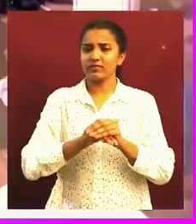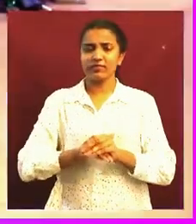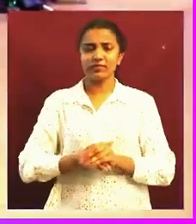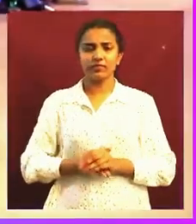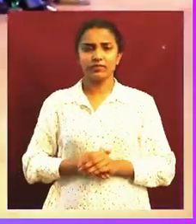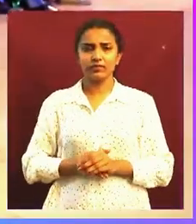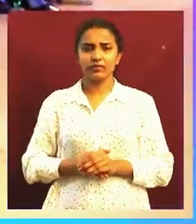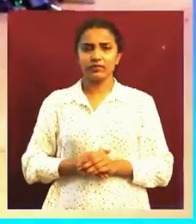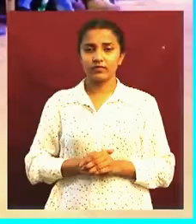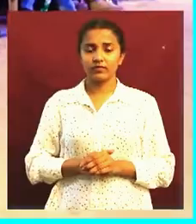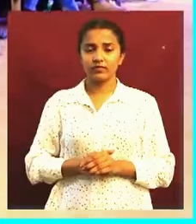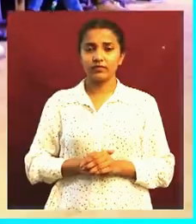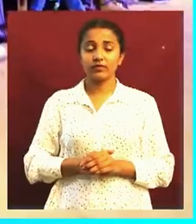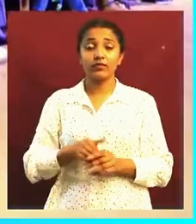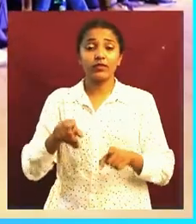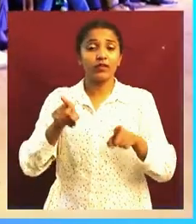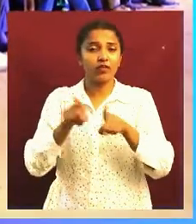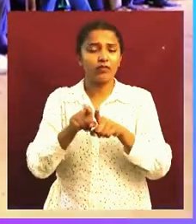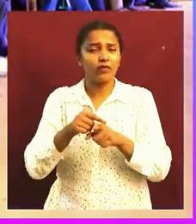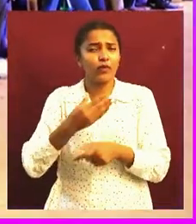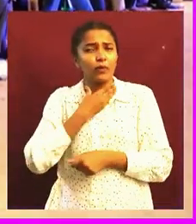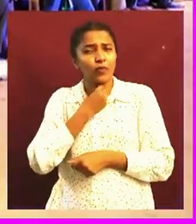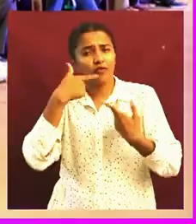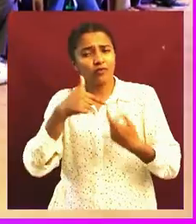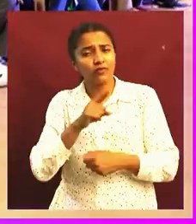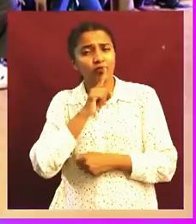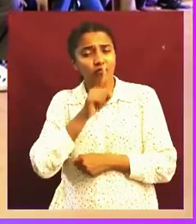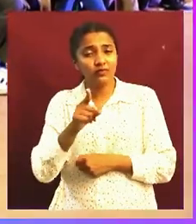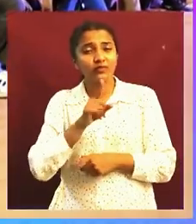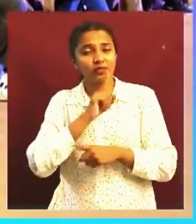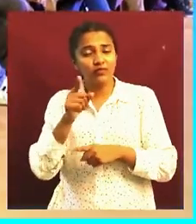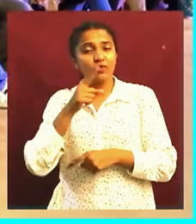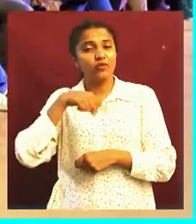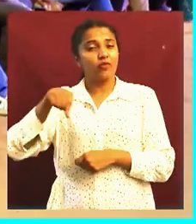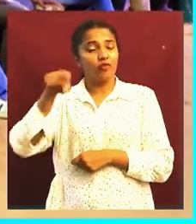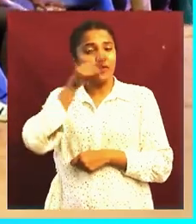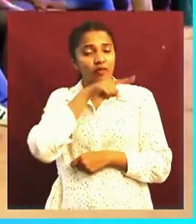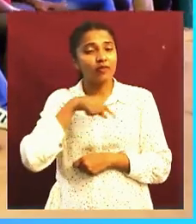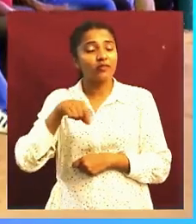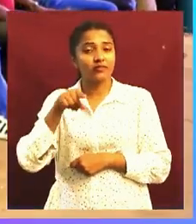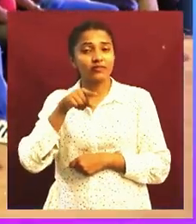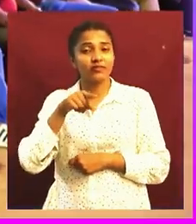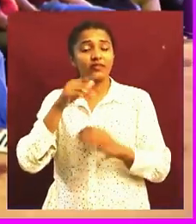ටිකක් තියෙන මේ දවස් රූපවාහිනියල එක පච මෝල් වලට ඔබ ගමේ ගිහිල්ලා